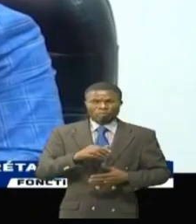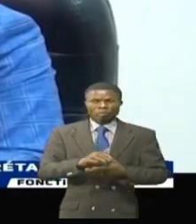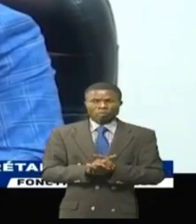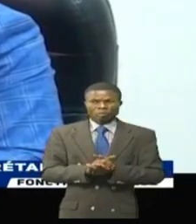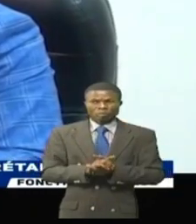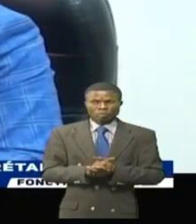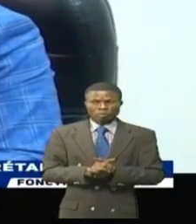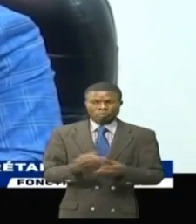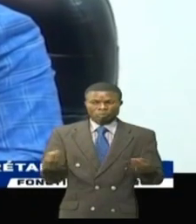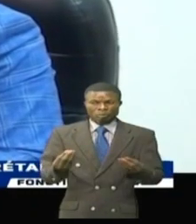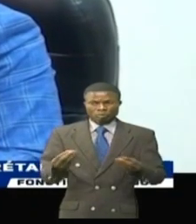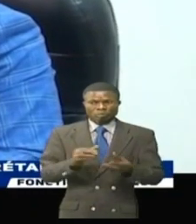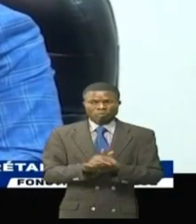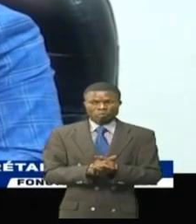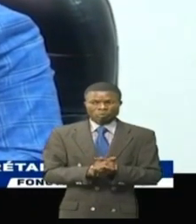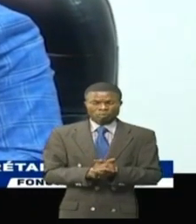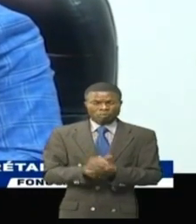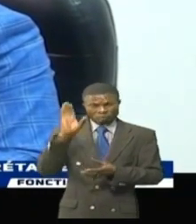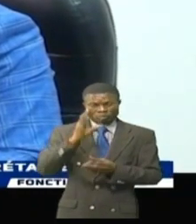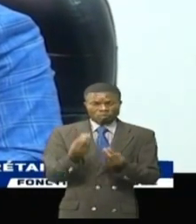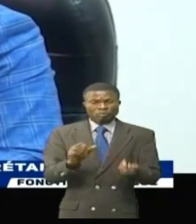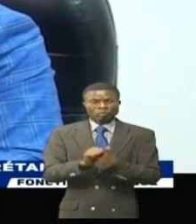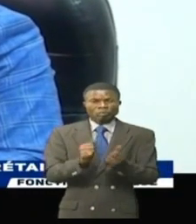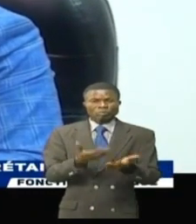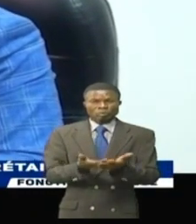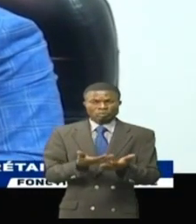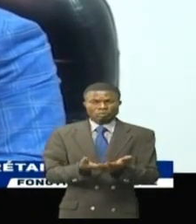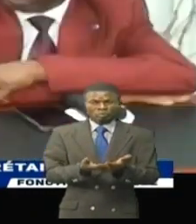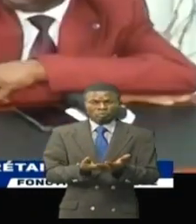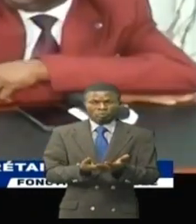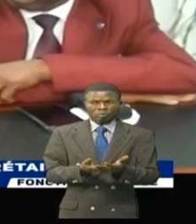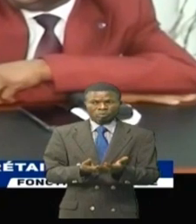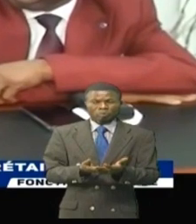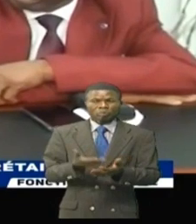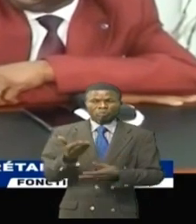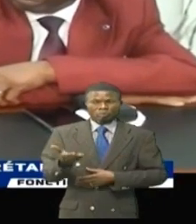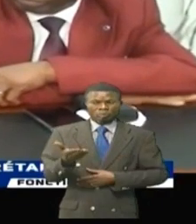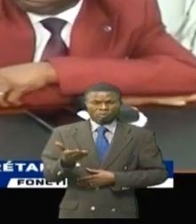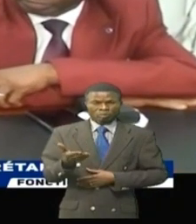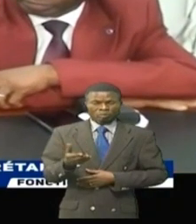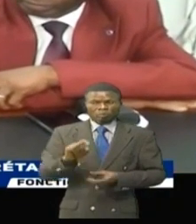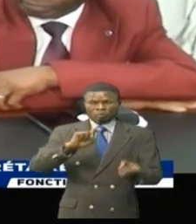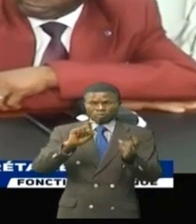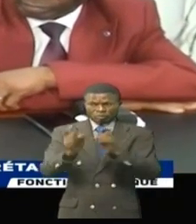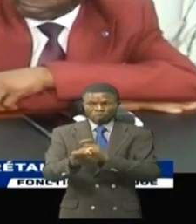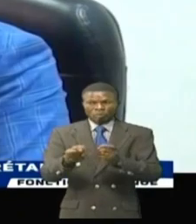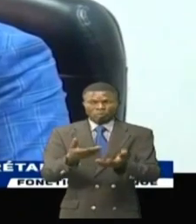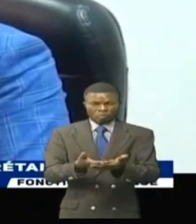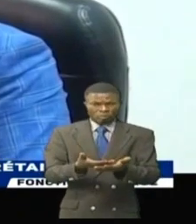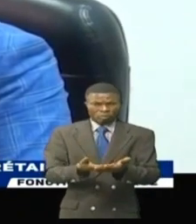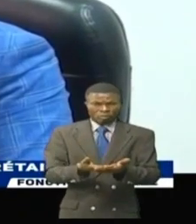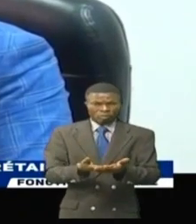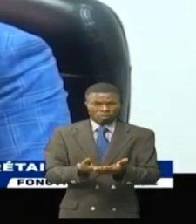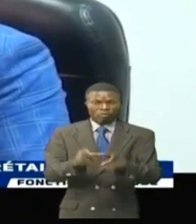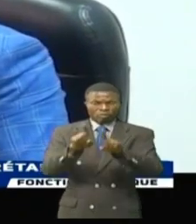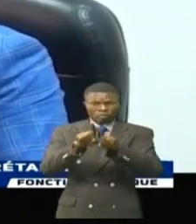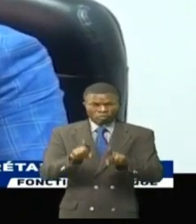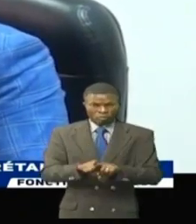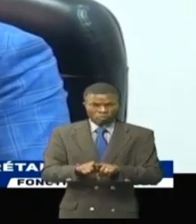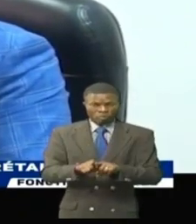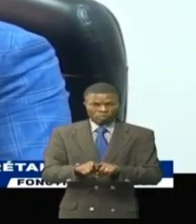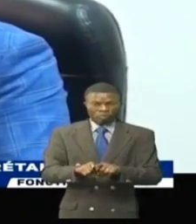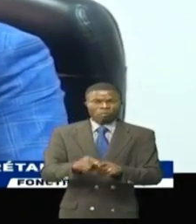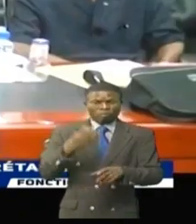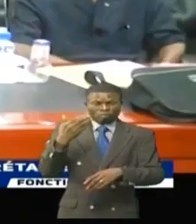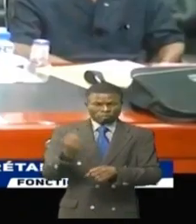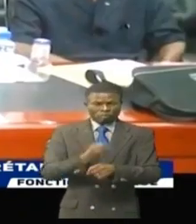pour pouvoir relever ces défis-là. Qu'il s'agisse des réformes en cours, qu'il s'agisse des